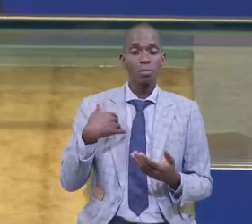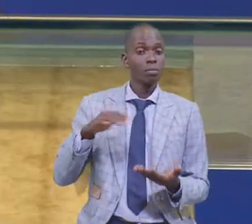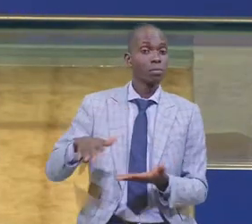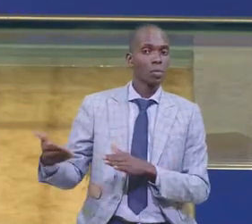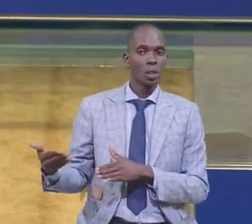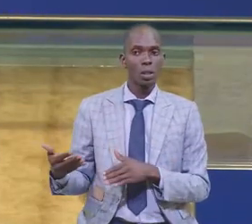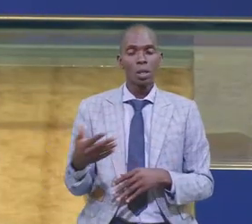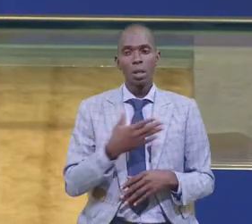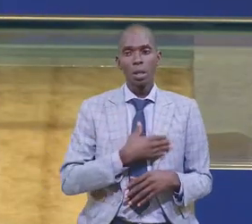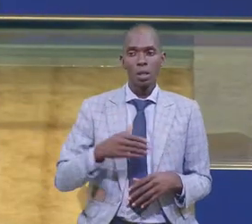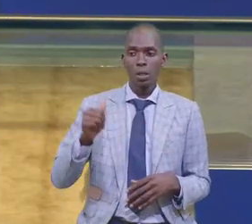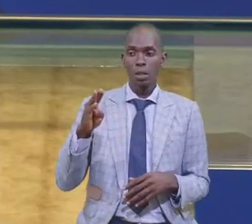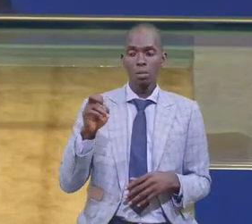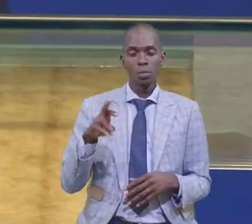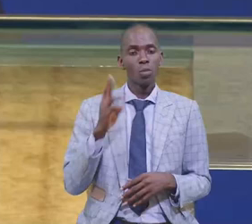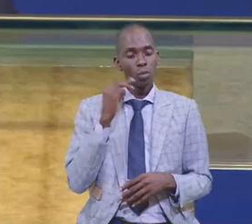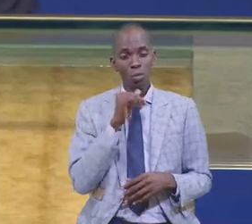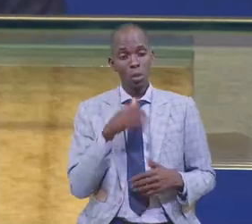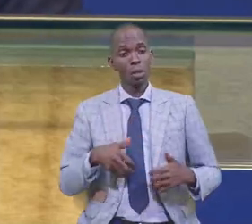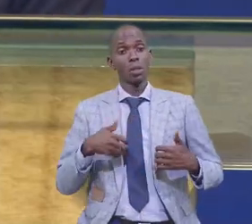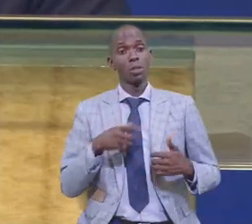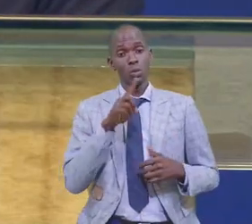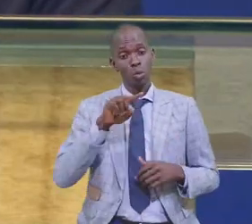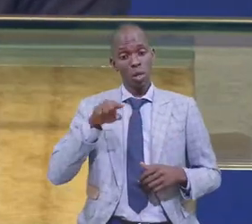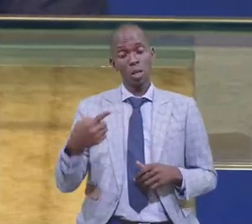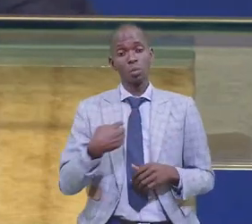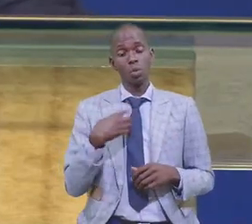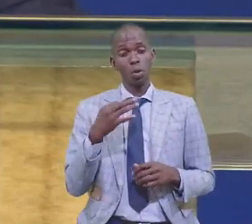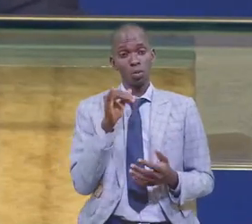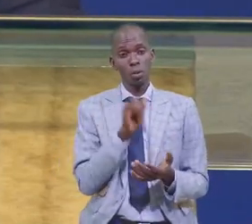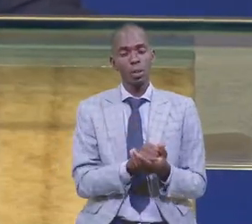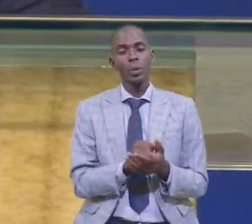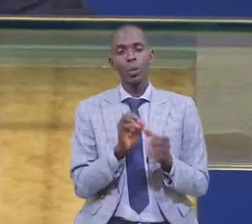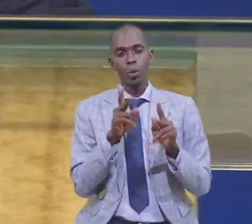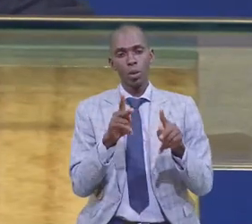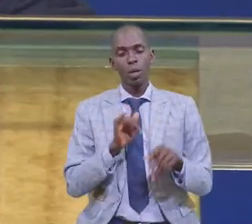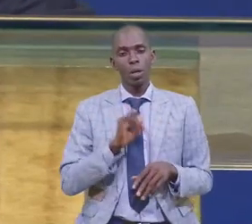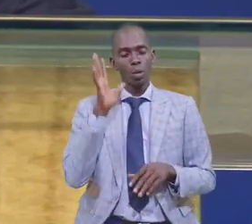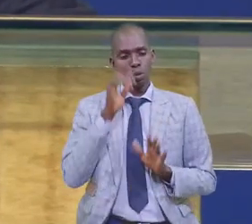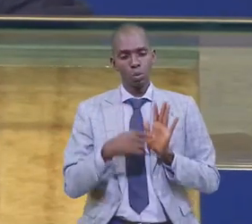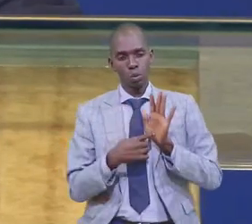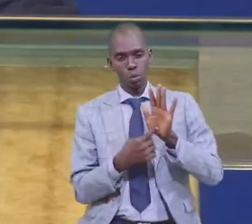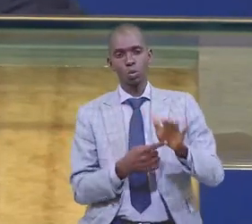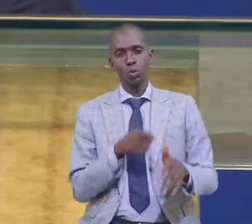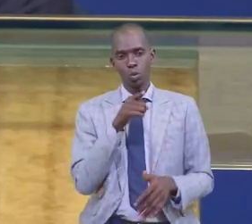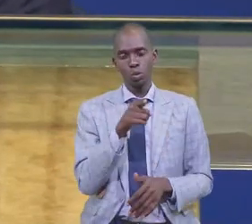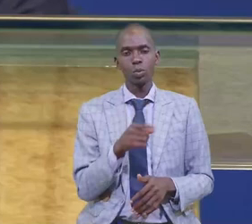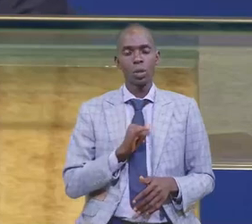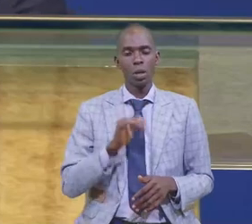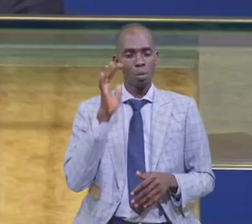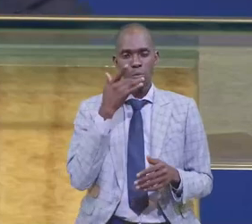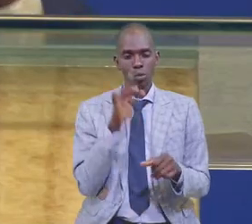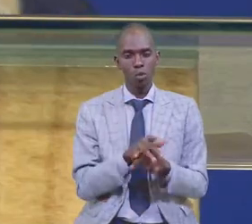de cela, il s'est irrité. Tu m'accuses et je vais te montrer. Et puis il est allé